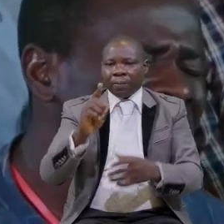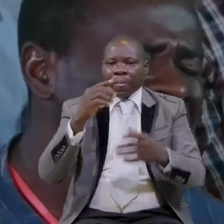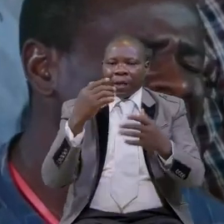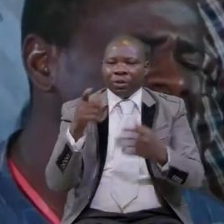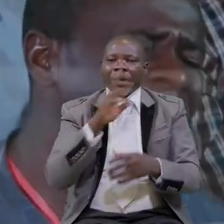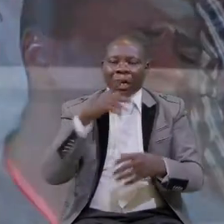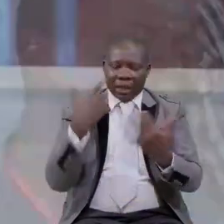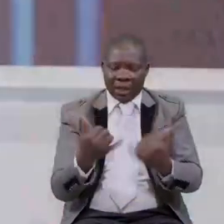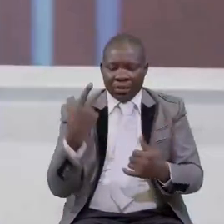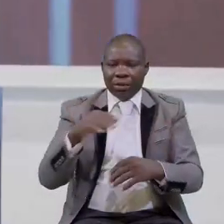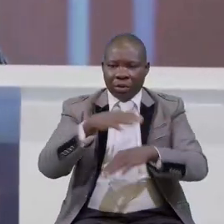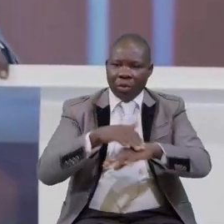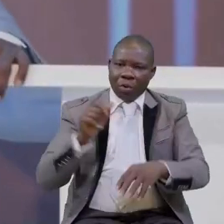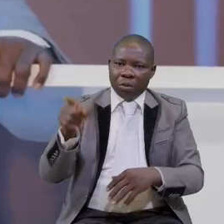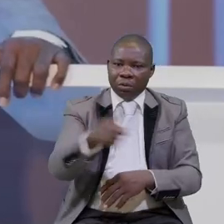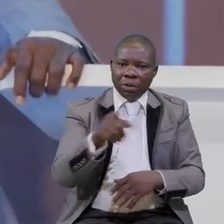qui a envoyé.